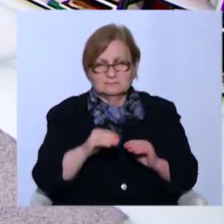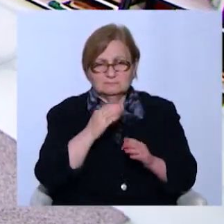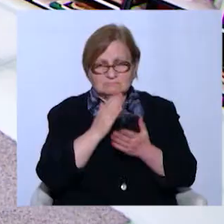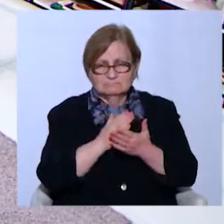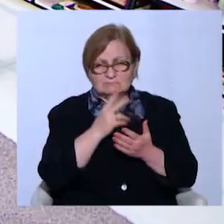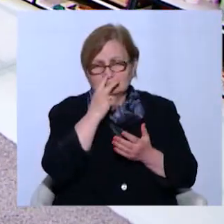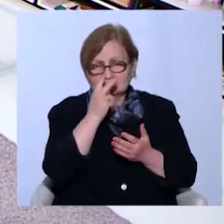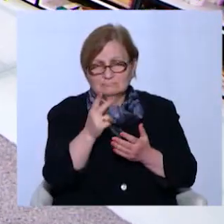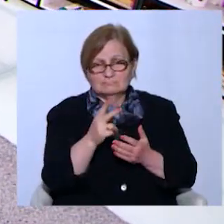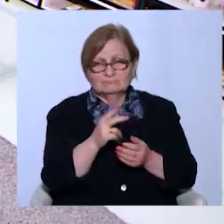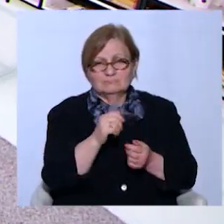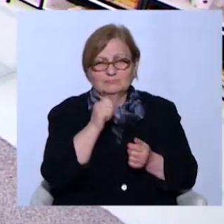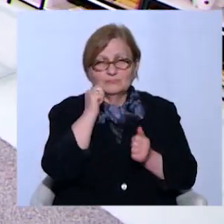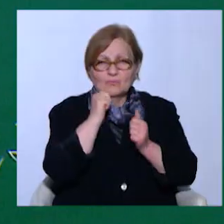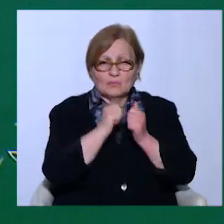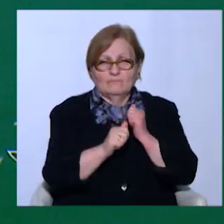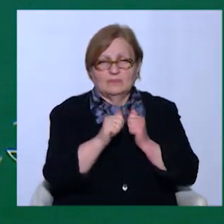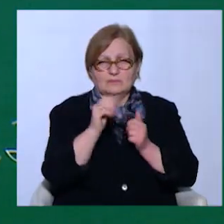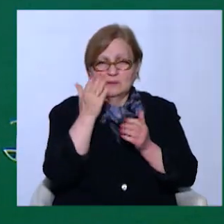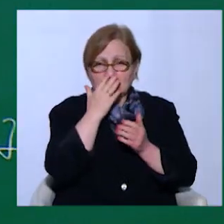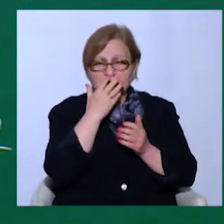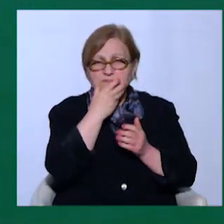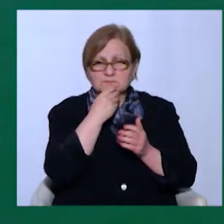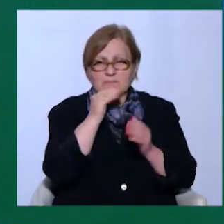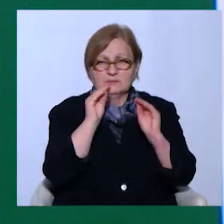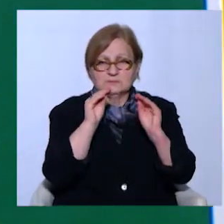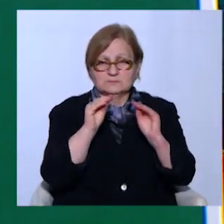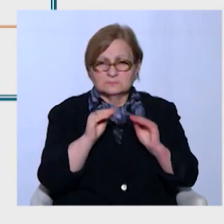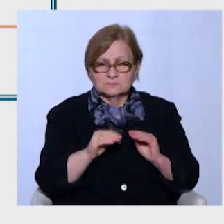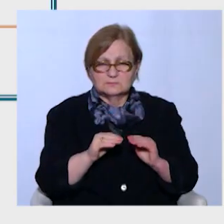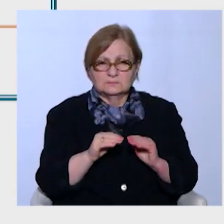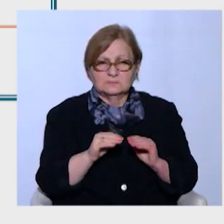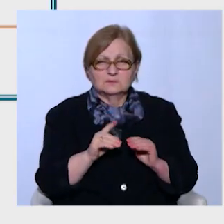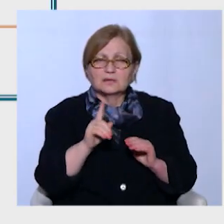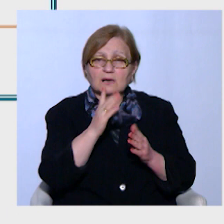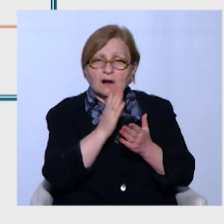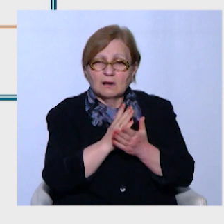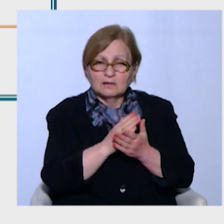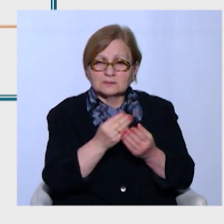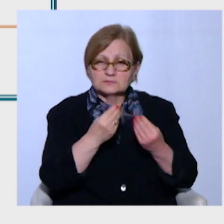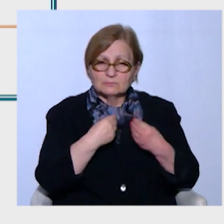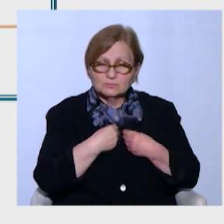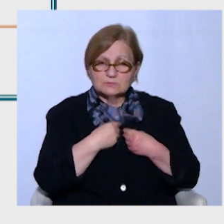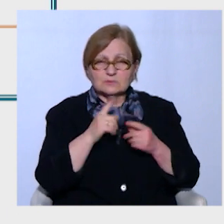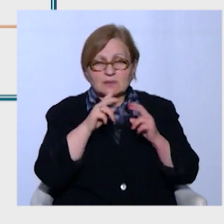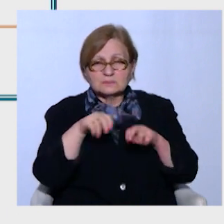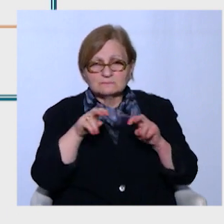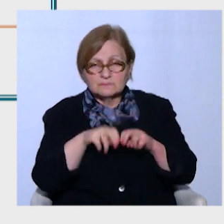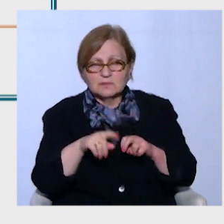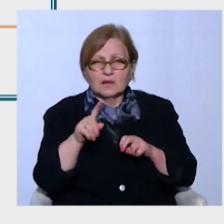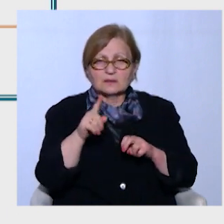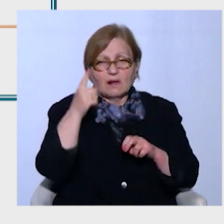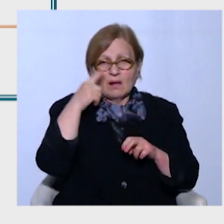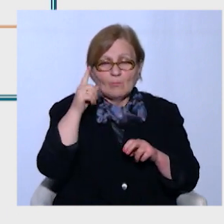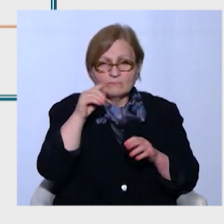ისე ყოველ გაკვეთილზე მოგიწოდებთ რომ ორგანიზებულად ჩაწერეთ ხოლმე ველში. რა გვაქვს მოცემული, რას ვიკვლევთ, რა დებულებები